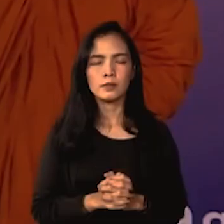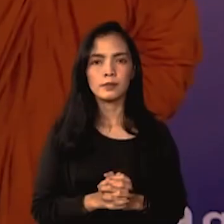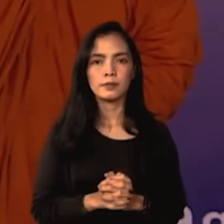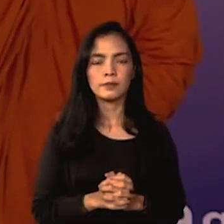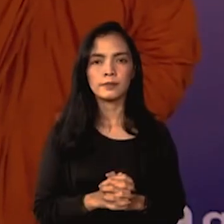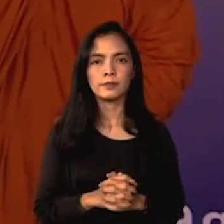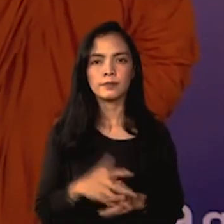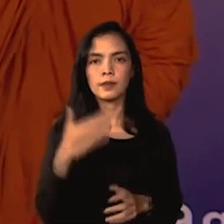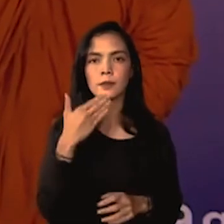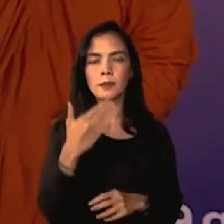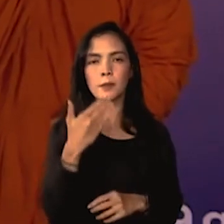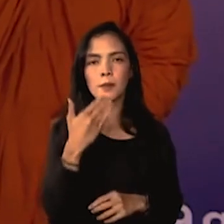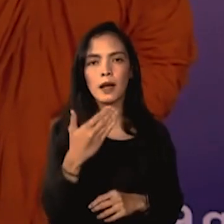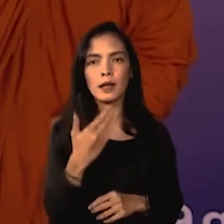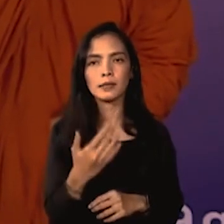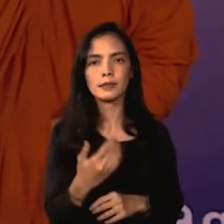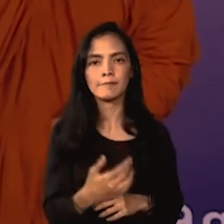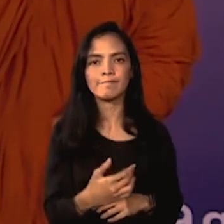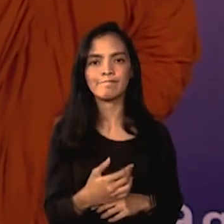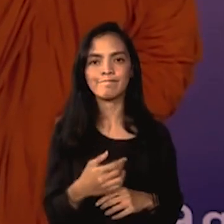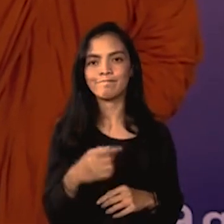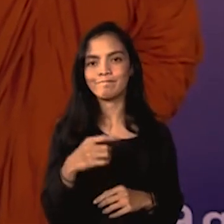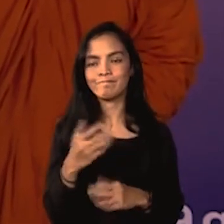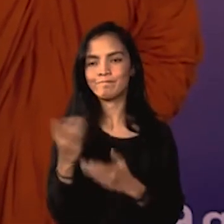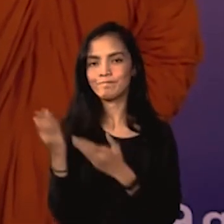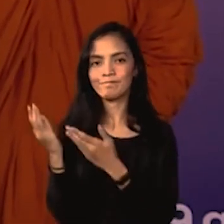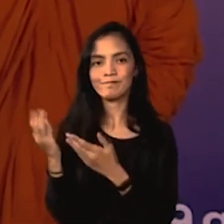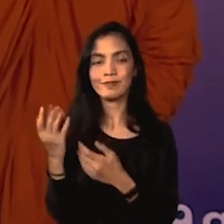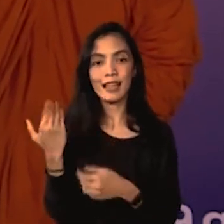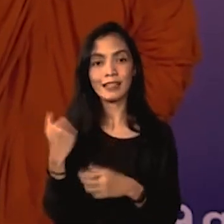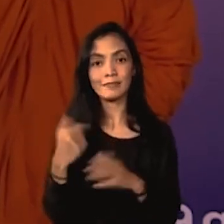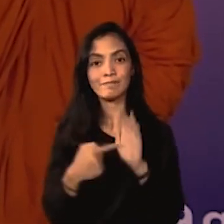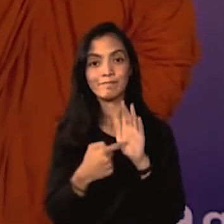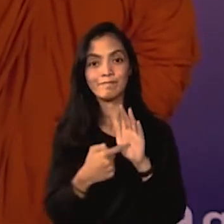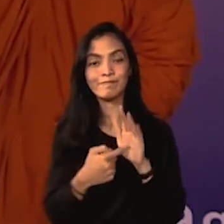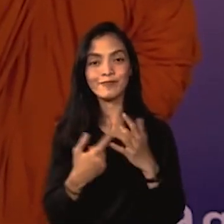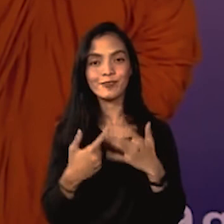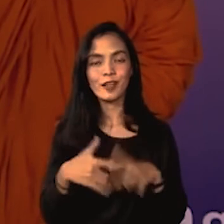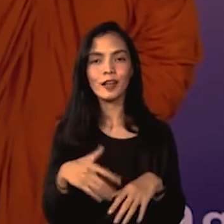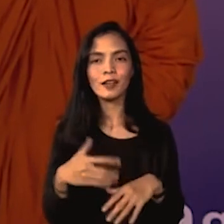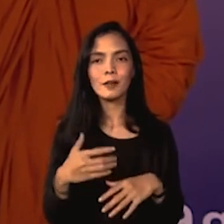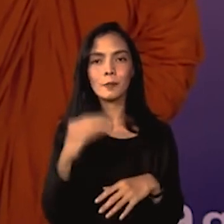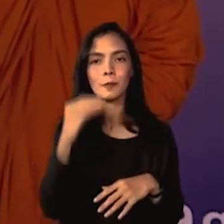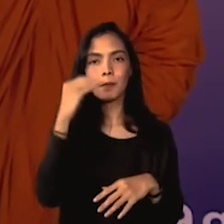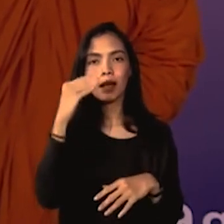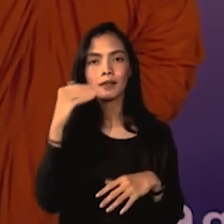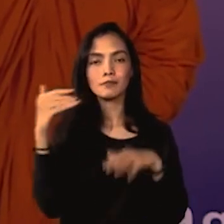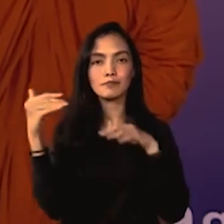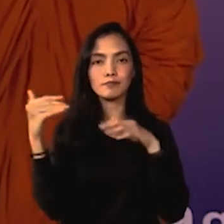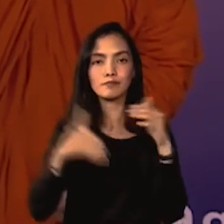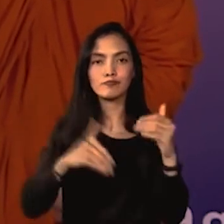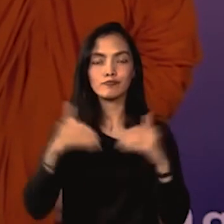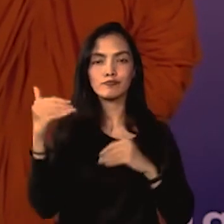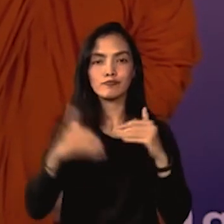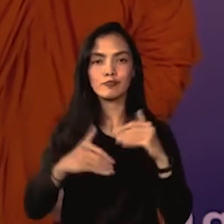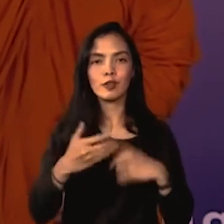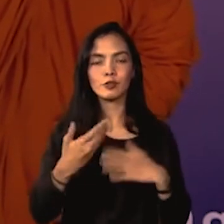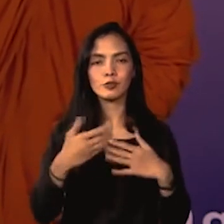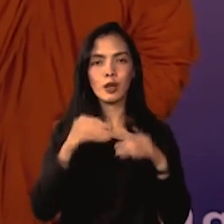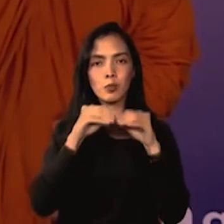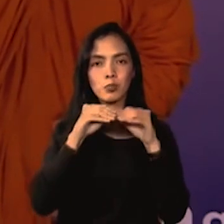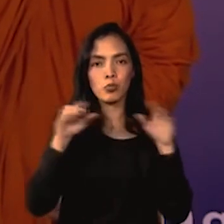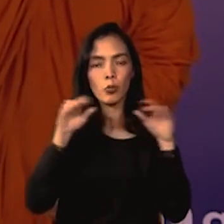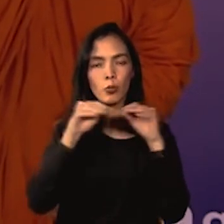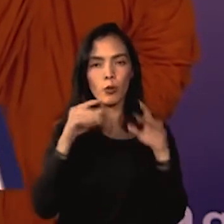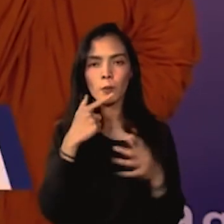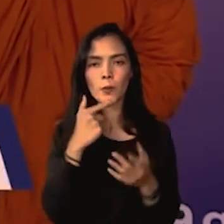Terima kasih kepada para tokoh agama dan tokoh masyarakat yang hadir pada pagi hari ini yang telah menyampaikan pesan yang